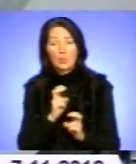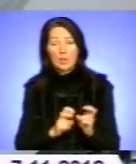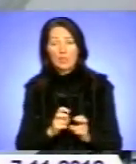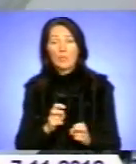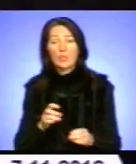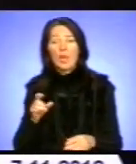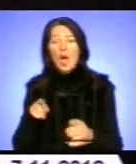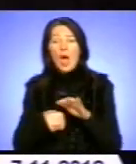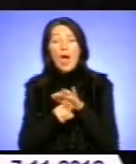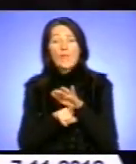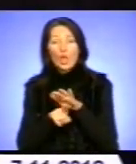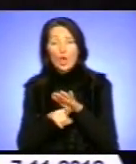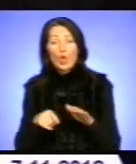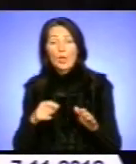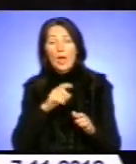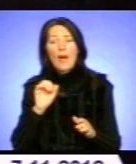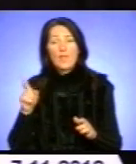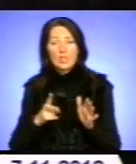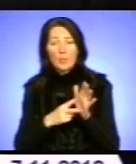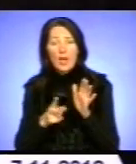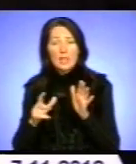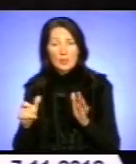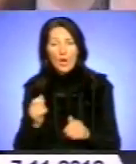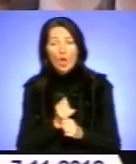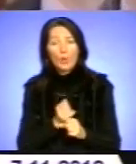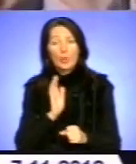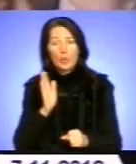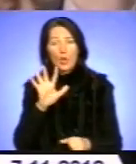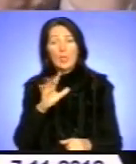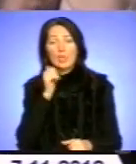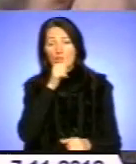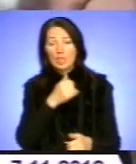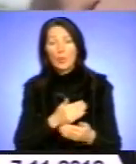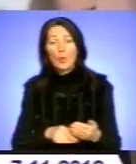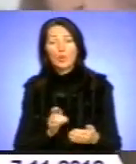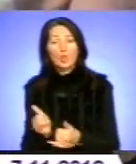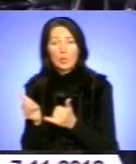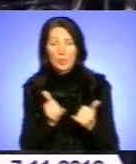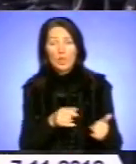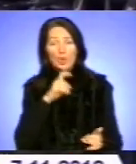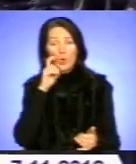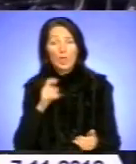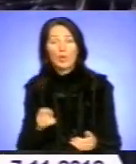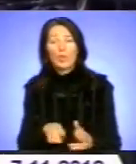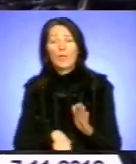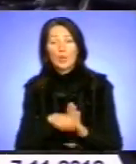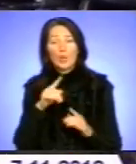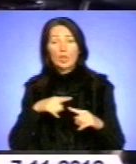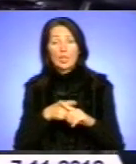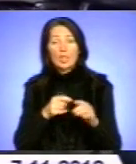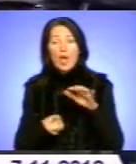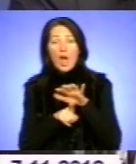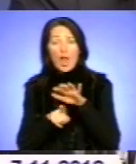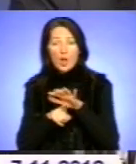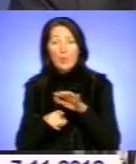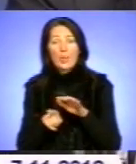Мі-8 МСБ і Мі-8-2 МСБ. Робота ж на перспективу – п'ятирічна програма, що забезпечить Україну високотехнологічними гелікоптерами вітчизняного